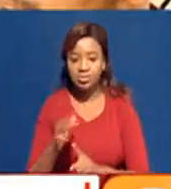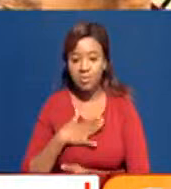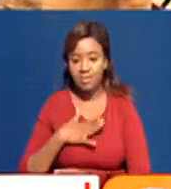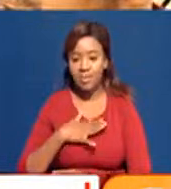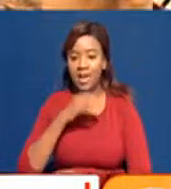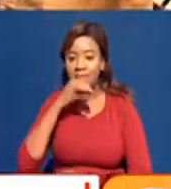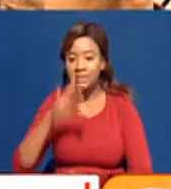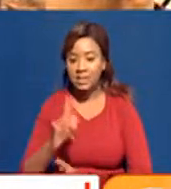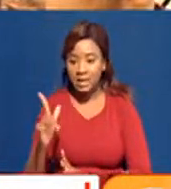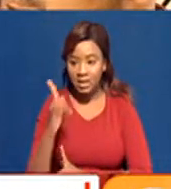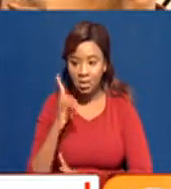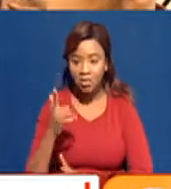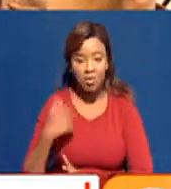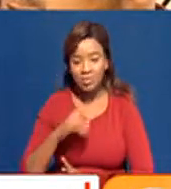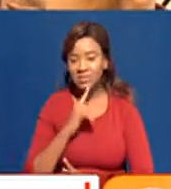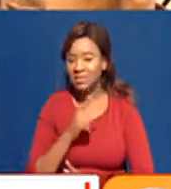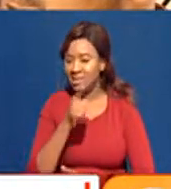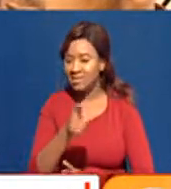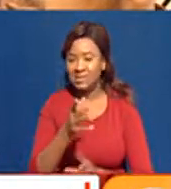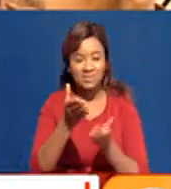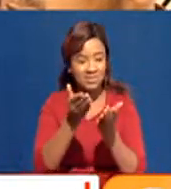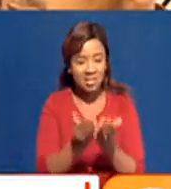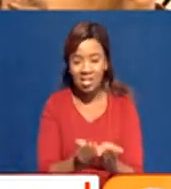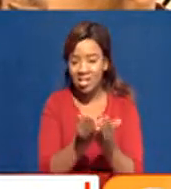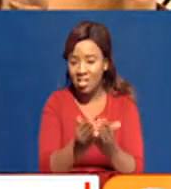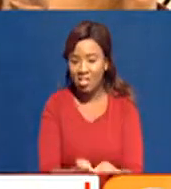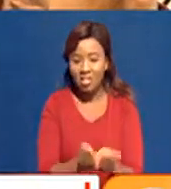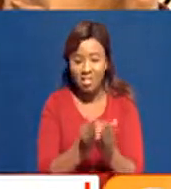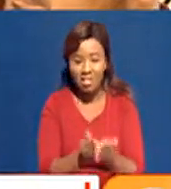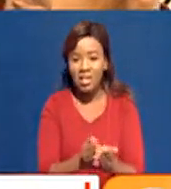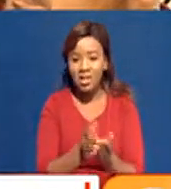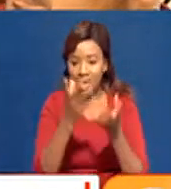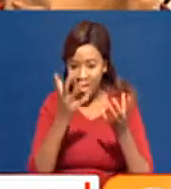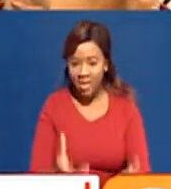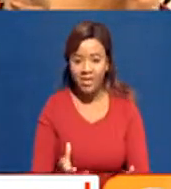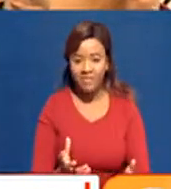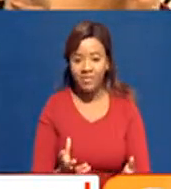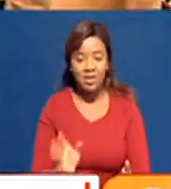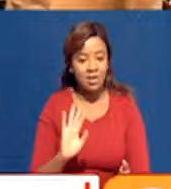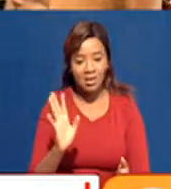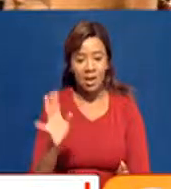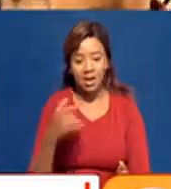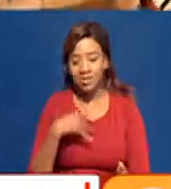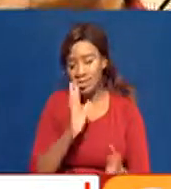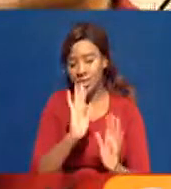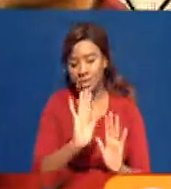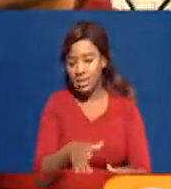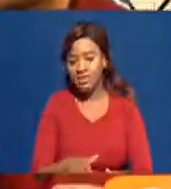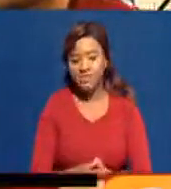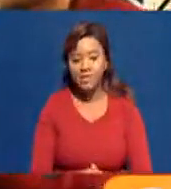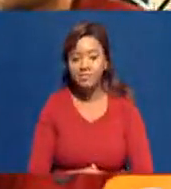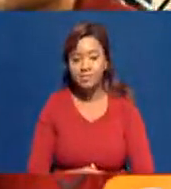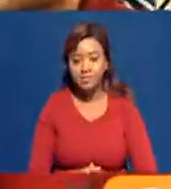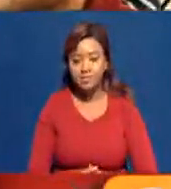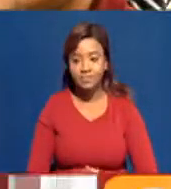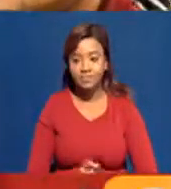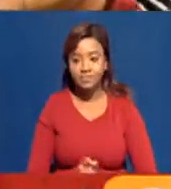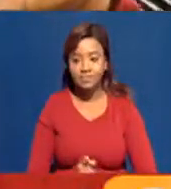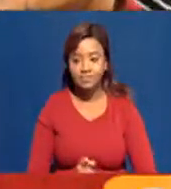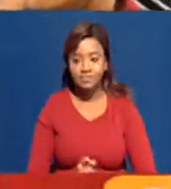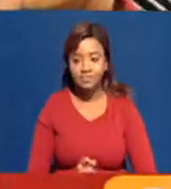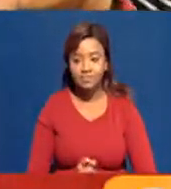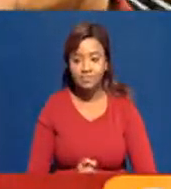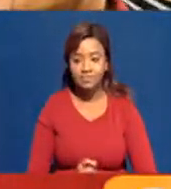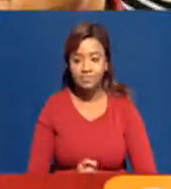son-in-law. We said maybe it's overloaded and we said that we don't require the boat now. Because it seems the boat maybe